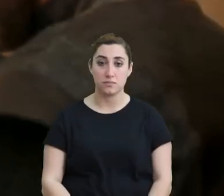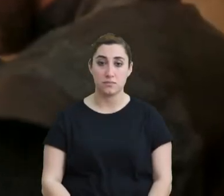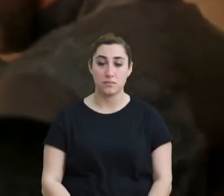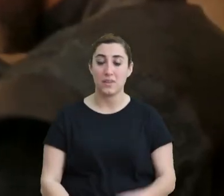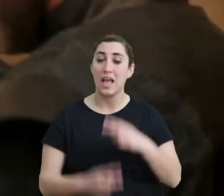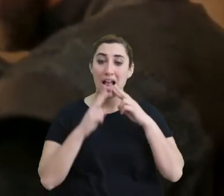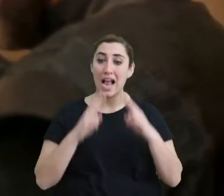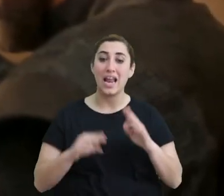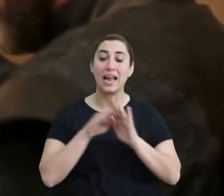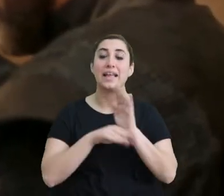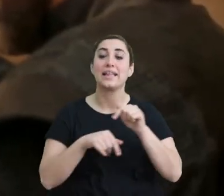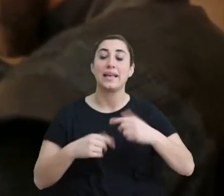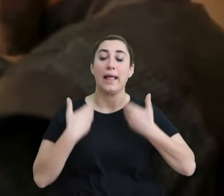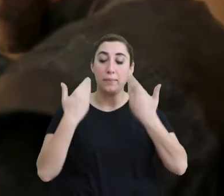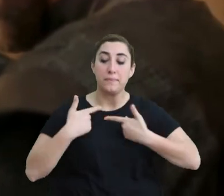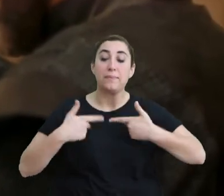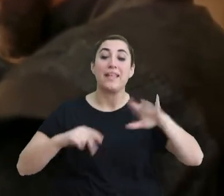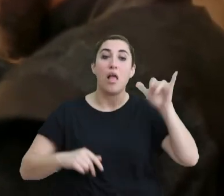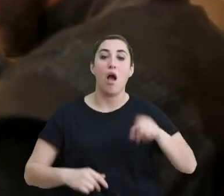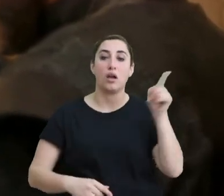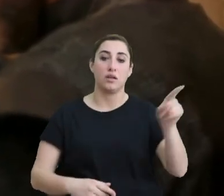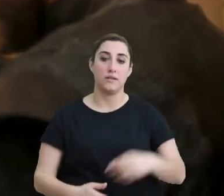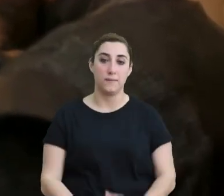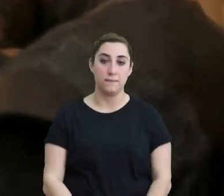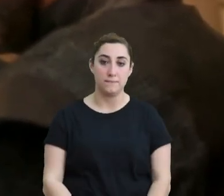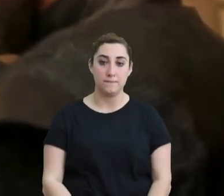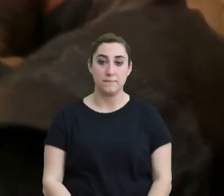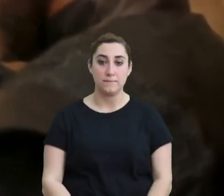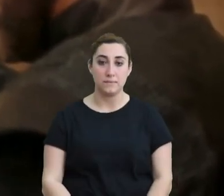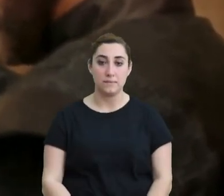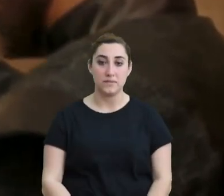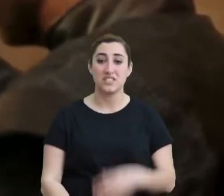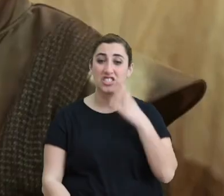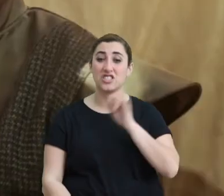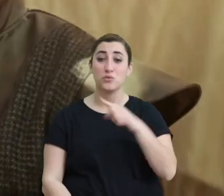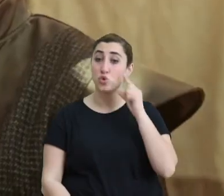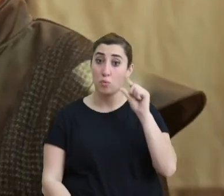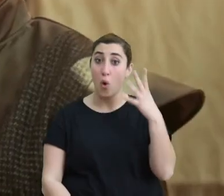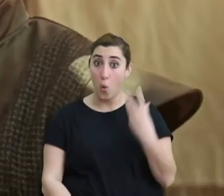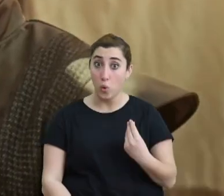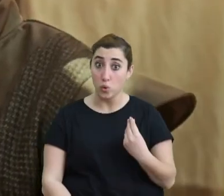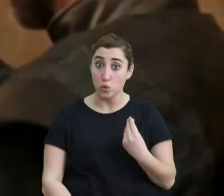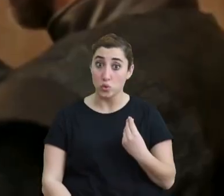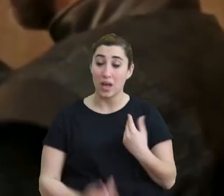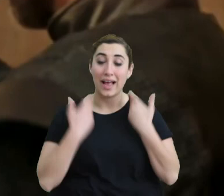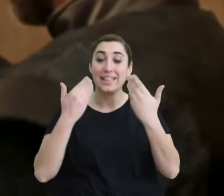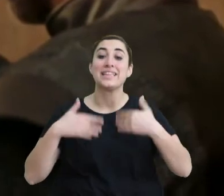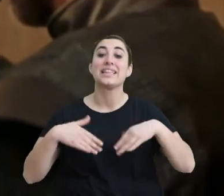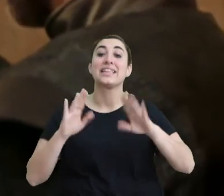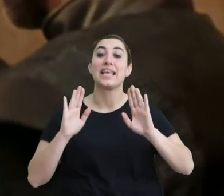Hüküm kadının değil, adaletindir. Kim ki şüphe duyar, kadıya